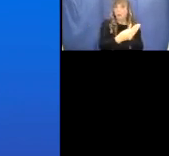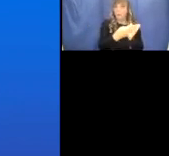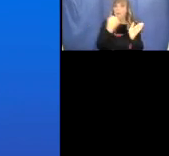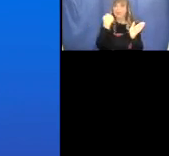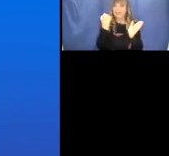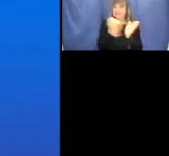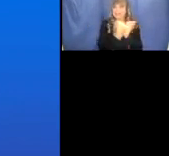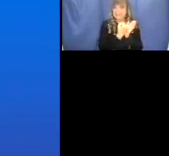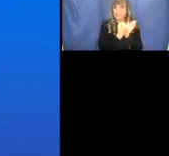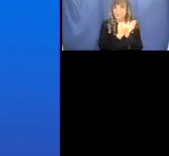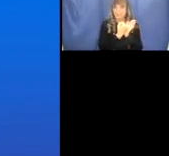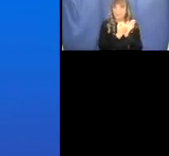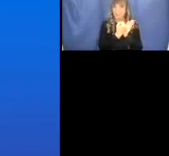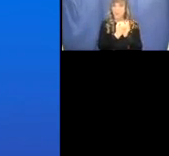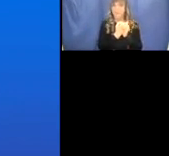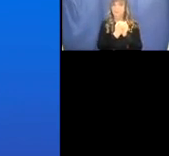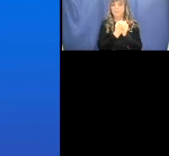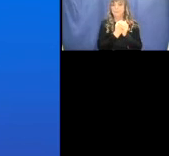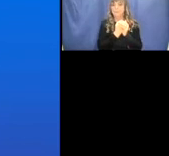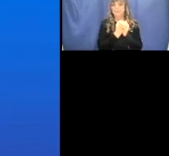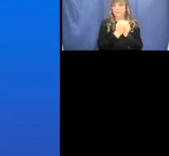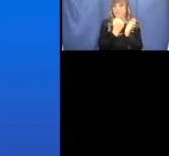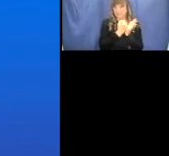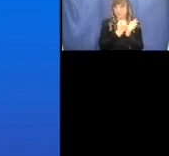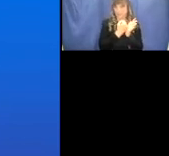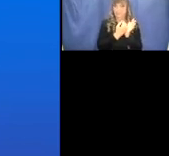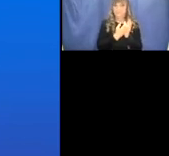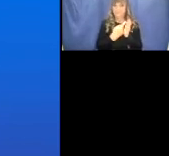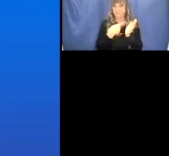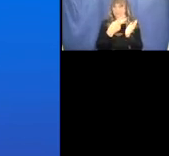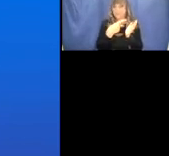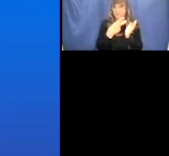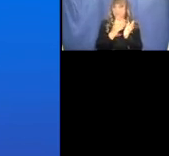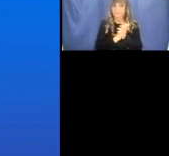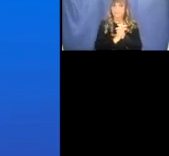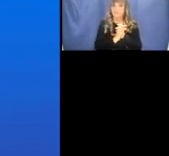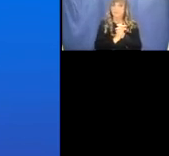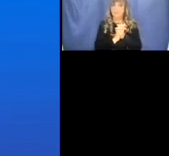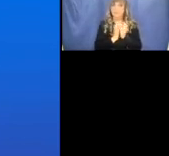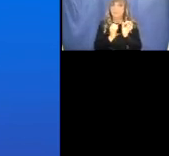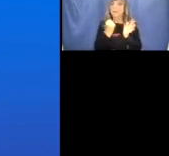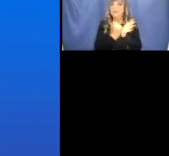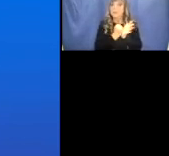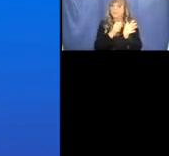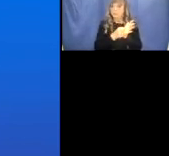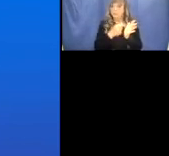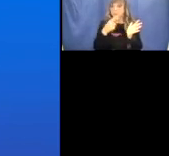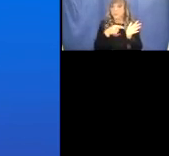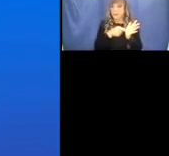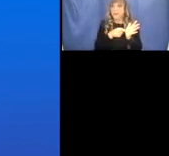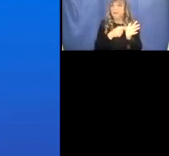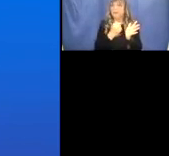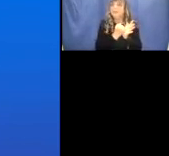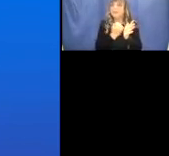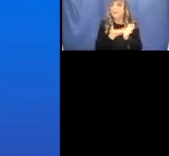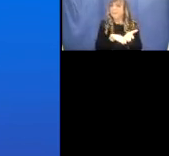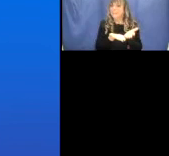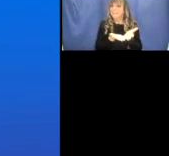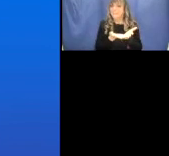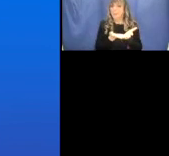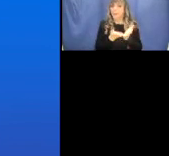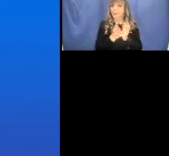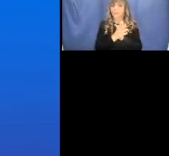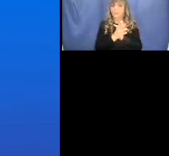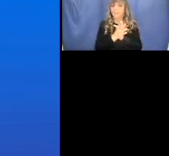descrittivo ma è con un simbolo la partita importante proprio il simbolo perché il simbolo nel simbolo